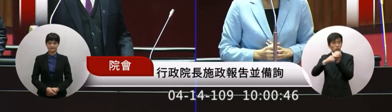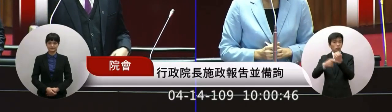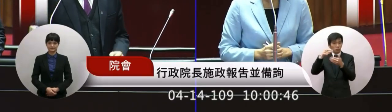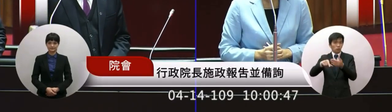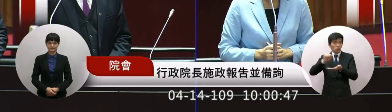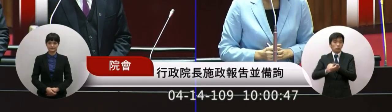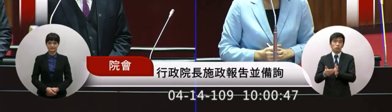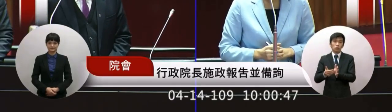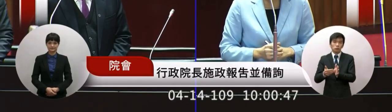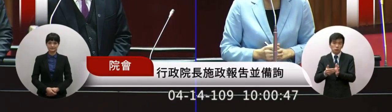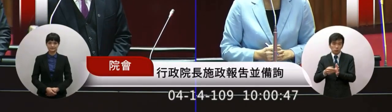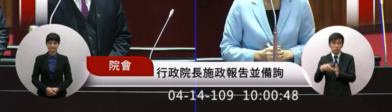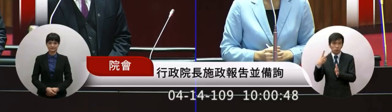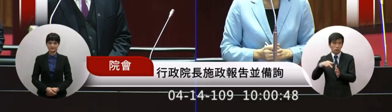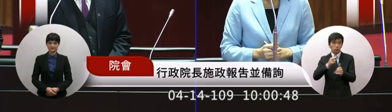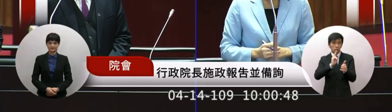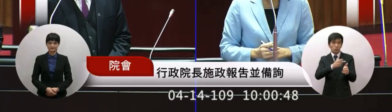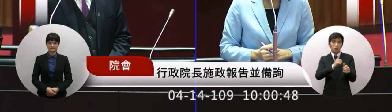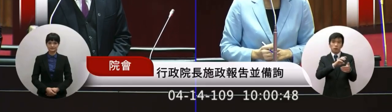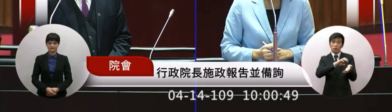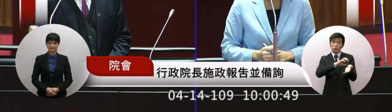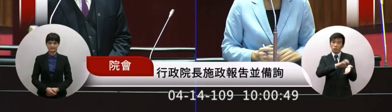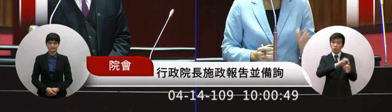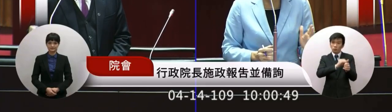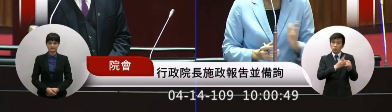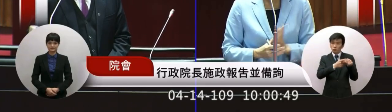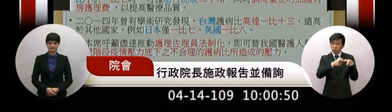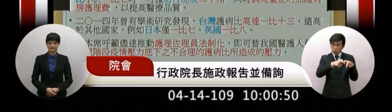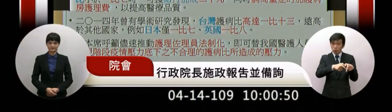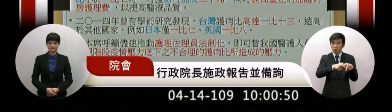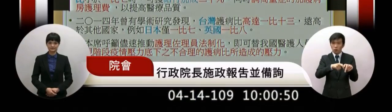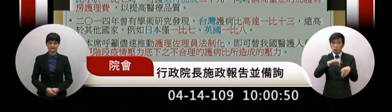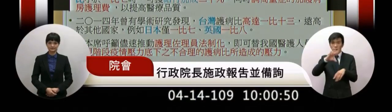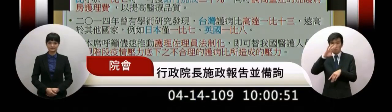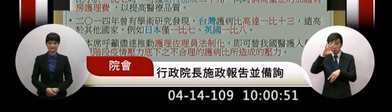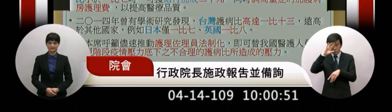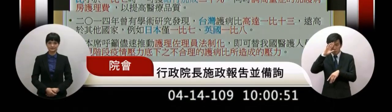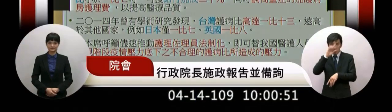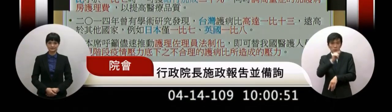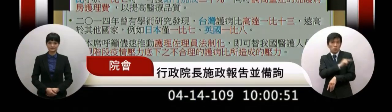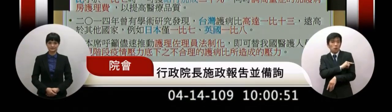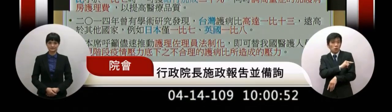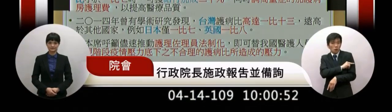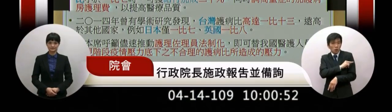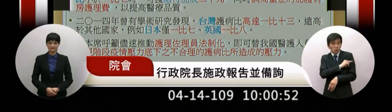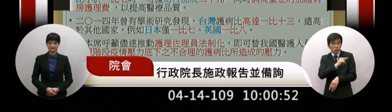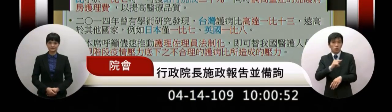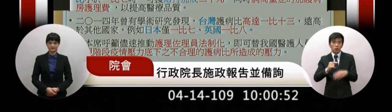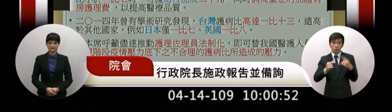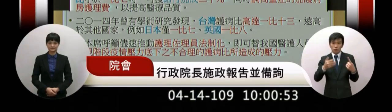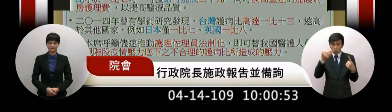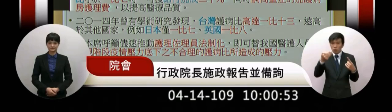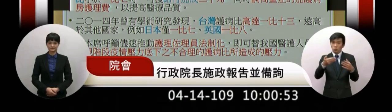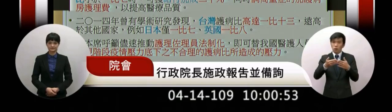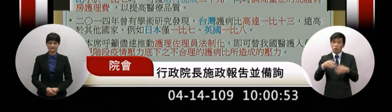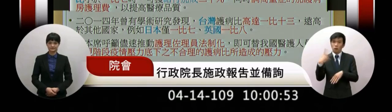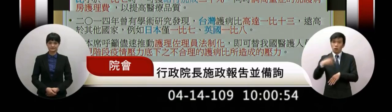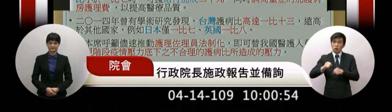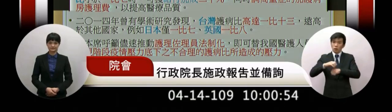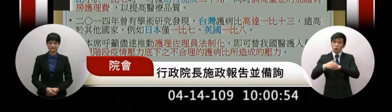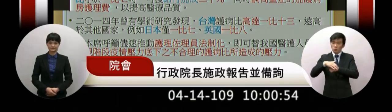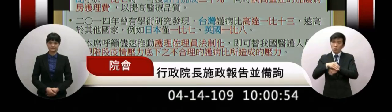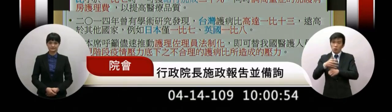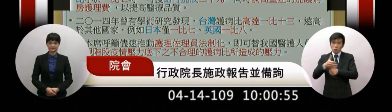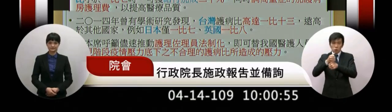定了医学中心的护病比必须达到至少1:9。健保署还宣布了将挹注10亿元用于